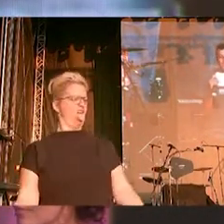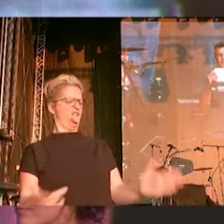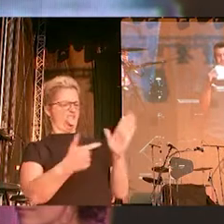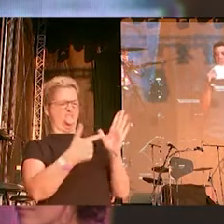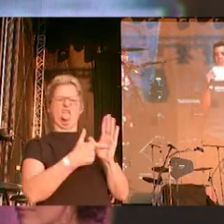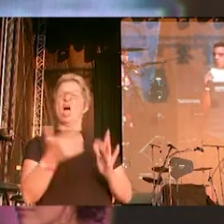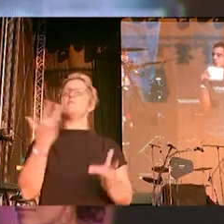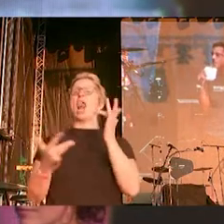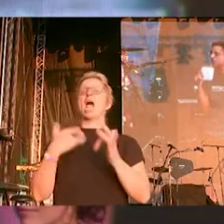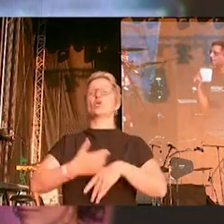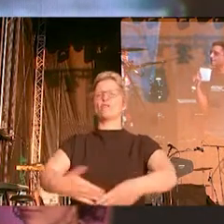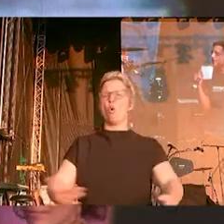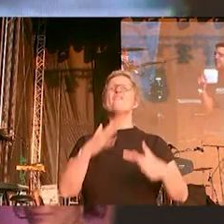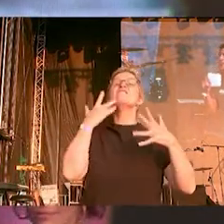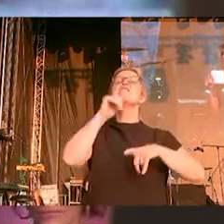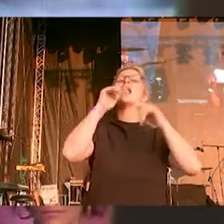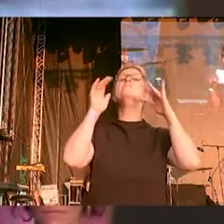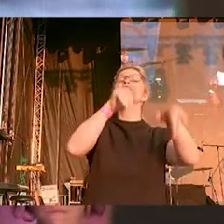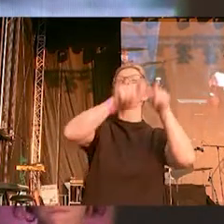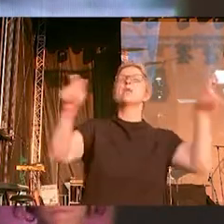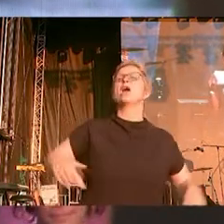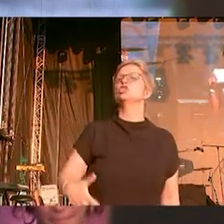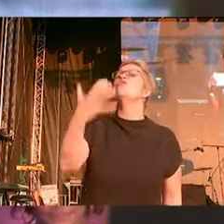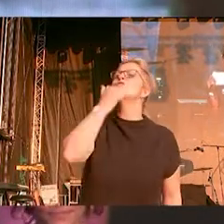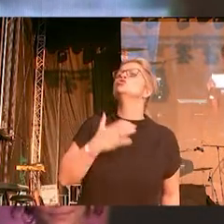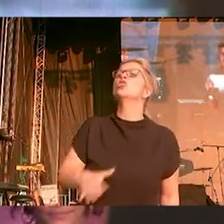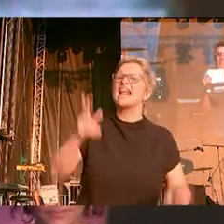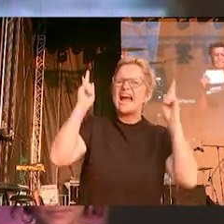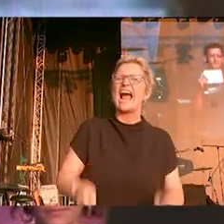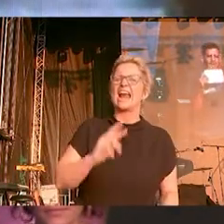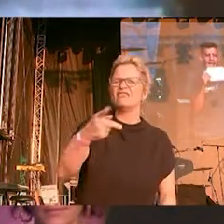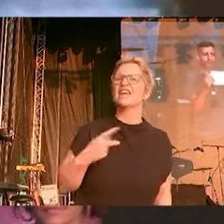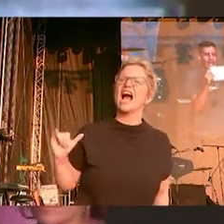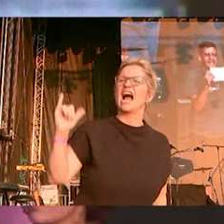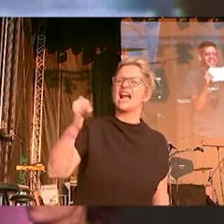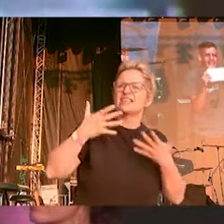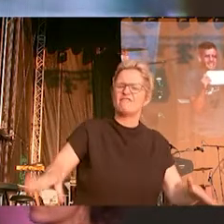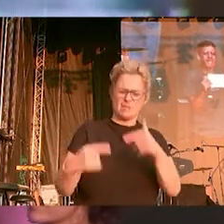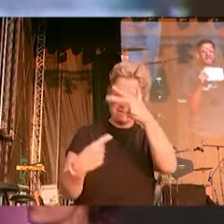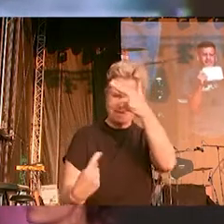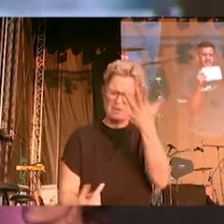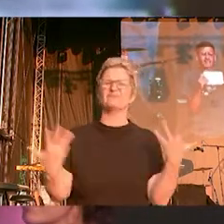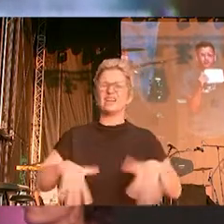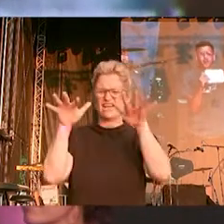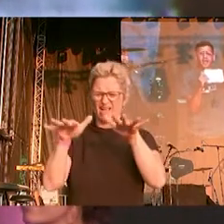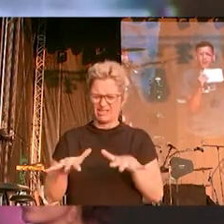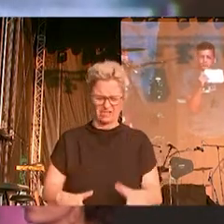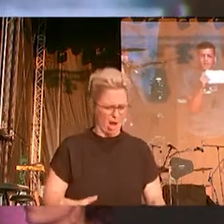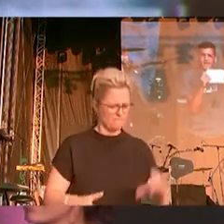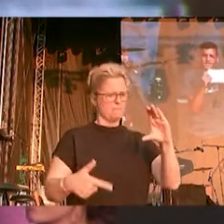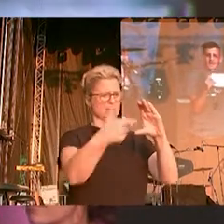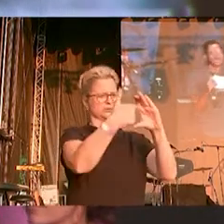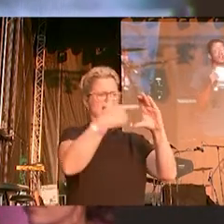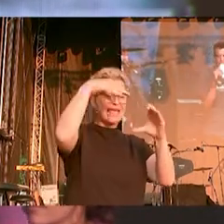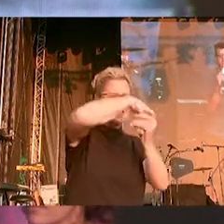Beleidigung? Wie viele Millionen Menschen auf dieser Welt wären froh, wenn sie die Rechte, die Reisefreiheit und all das hätten, was mit diesem Dokument